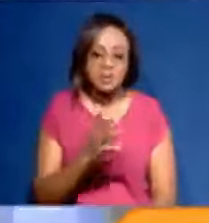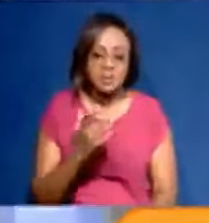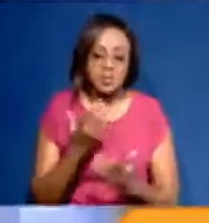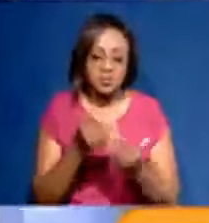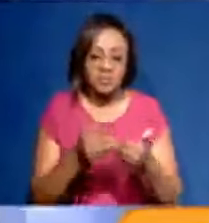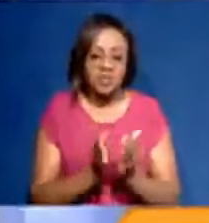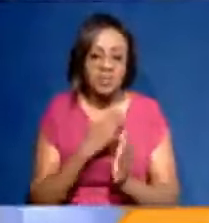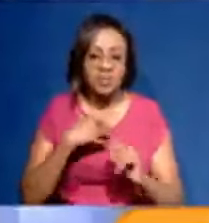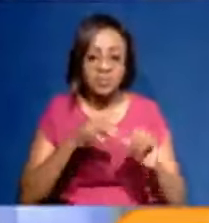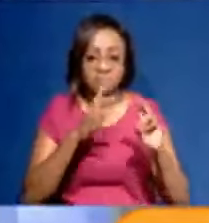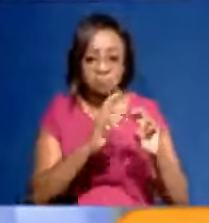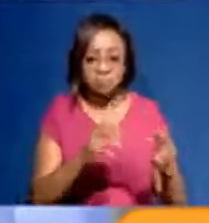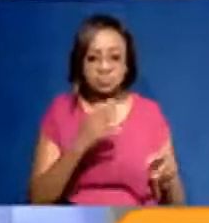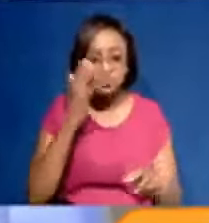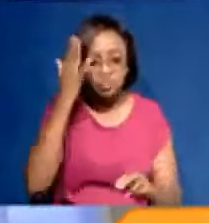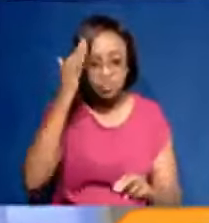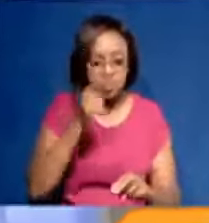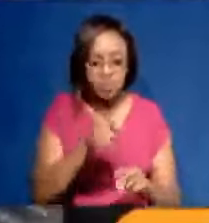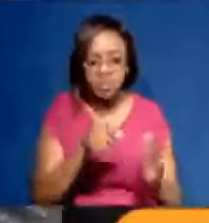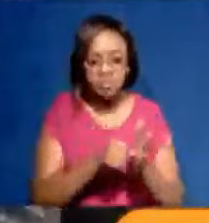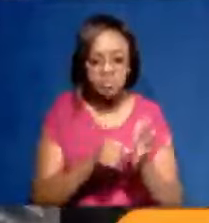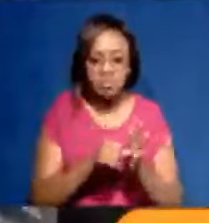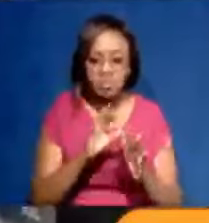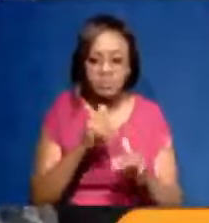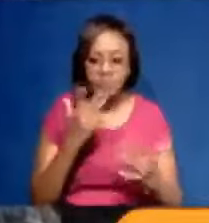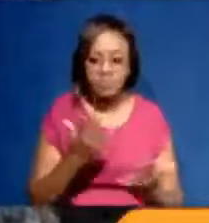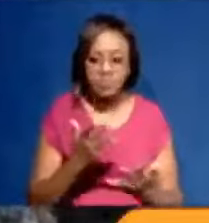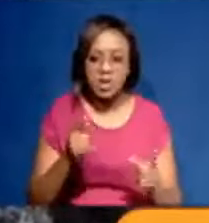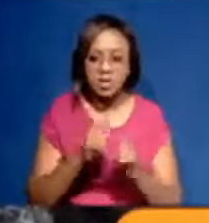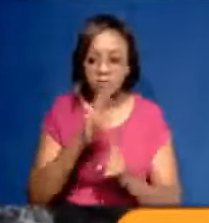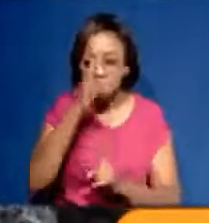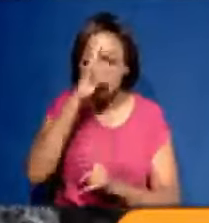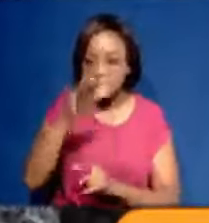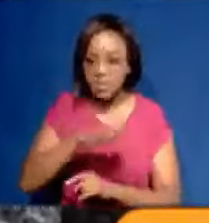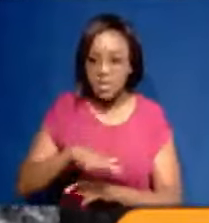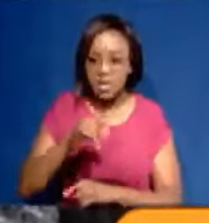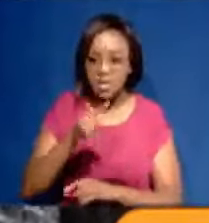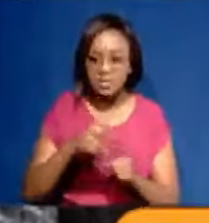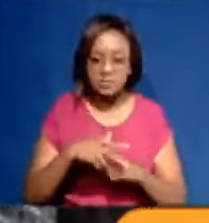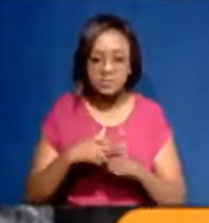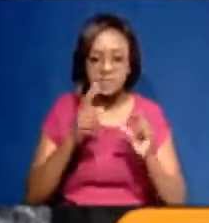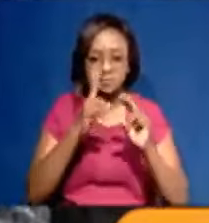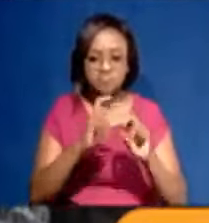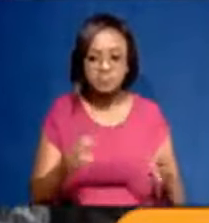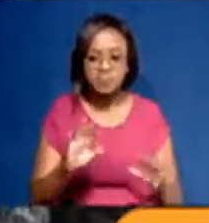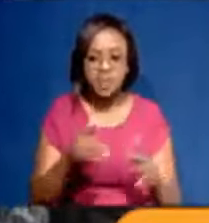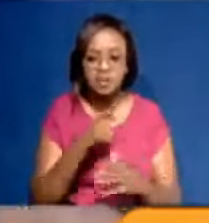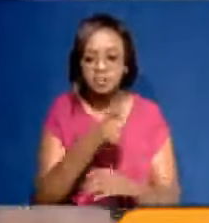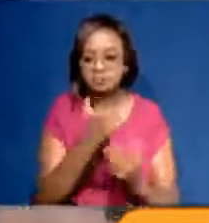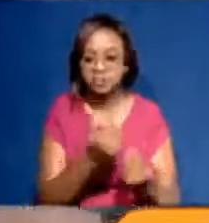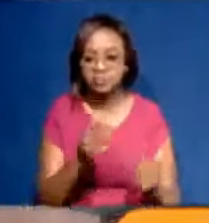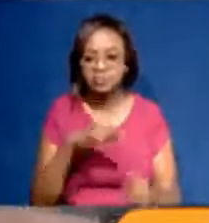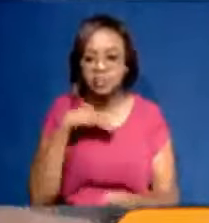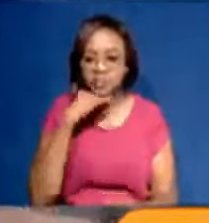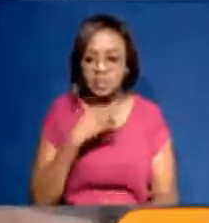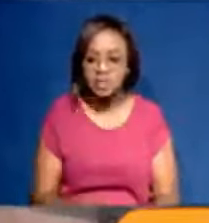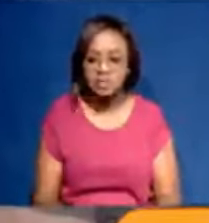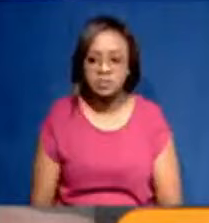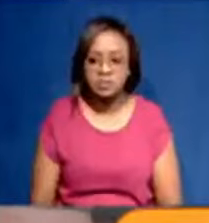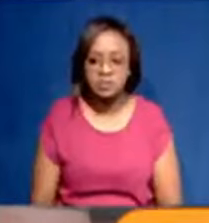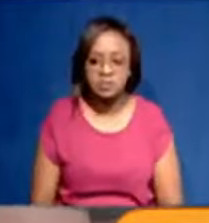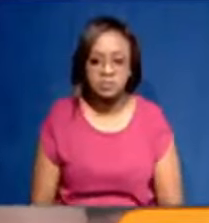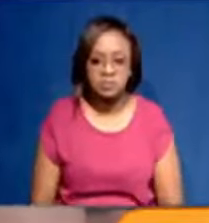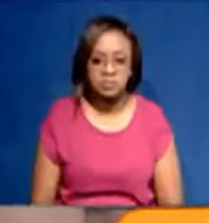kufanywa kubaini chanzo cha moto huo. Polisi eneo la Lari wameanzisha uchunguzi kuhusu vifo vya watoto hao. Kuna moto